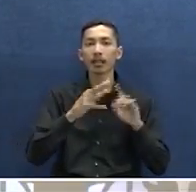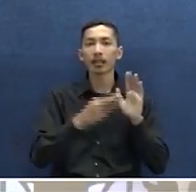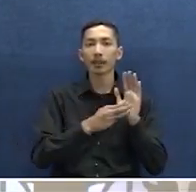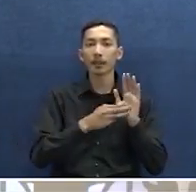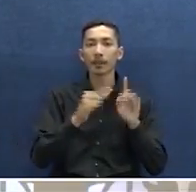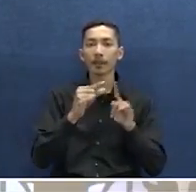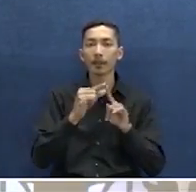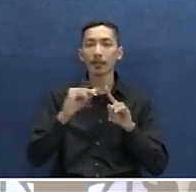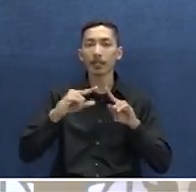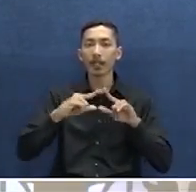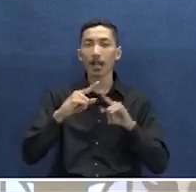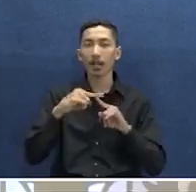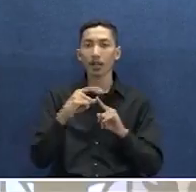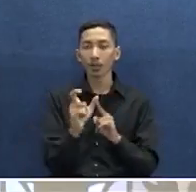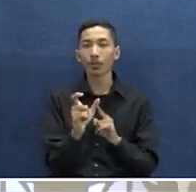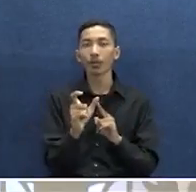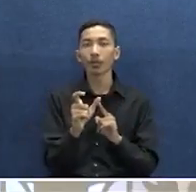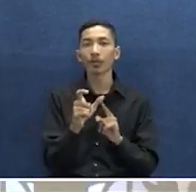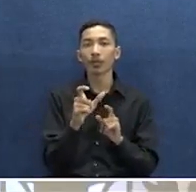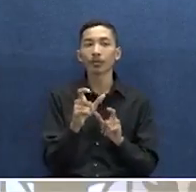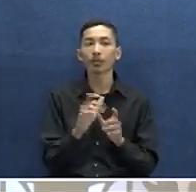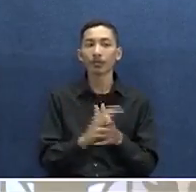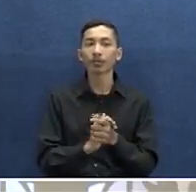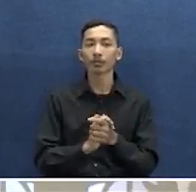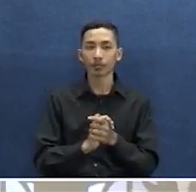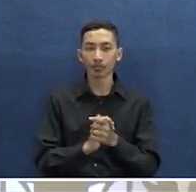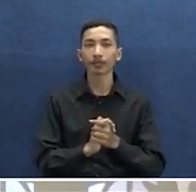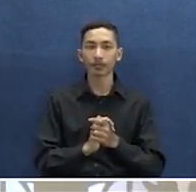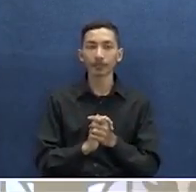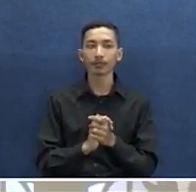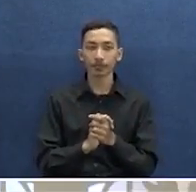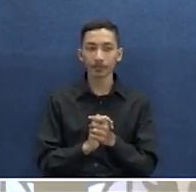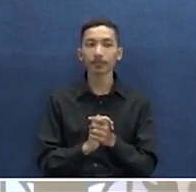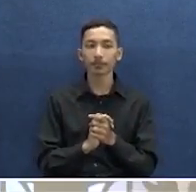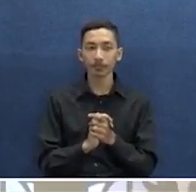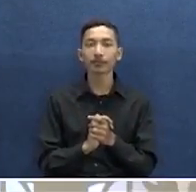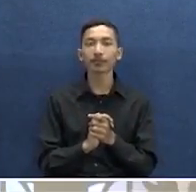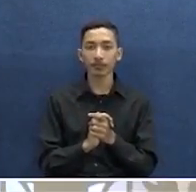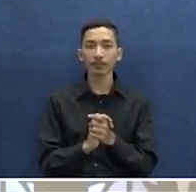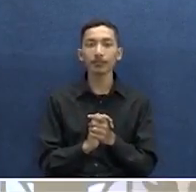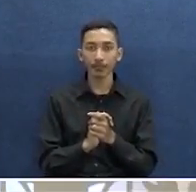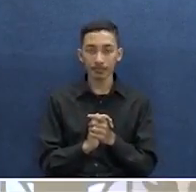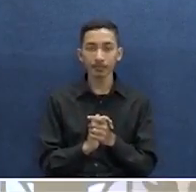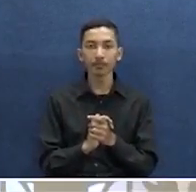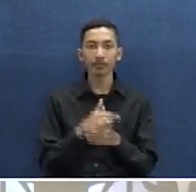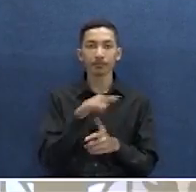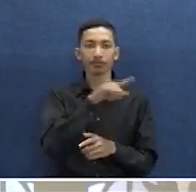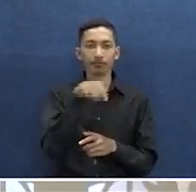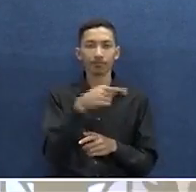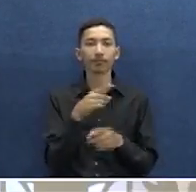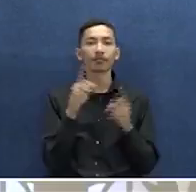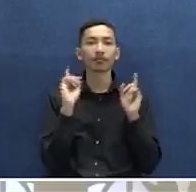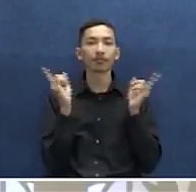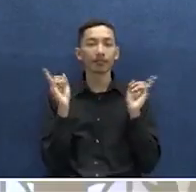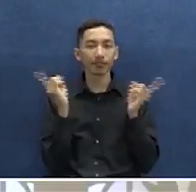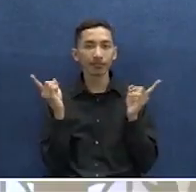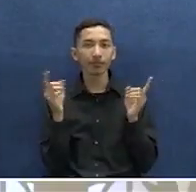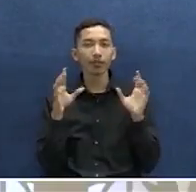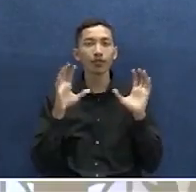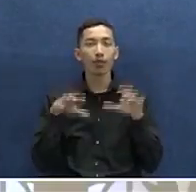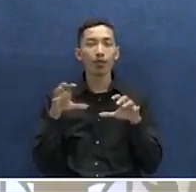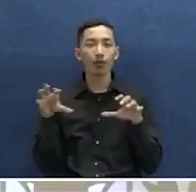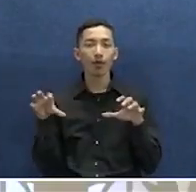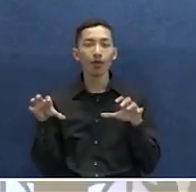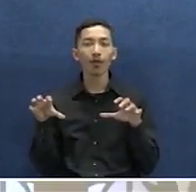jadi mereka datang ke bar order terus mereka duduk Child ngobrol gitu jadi game bikin-bikin